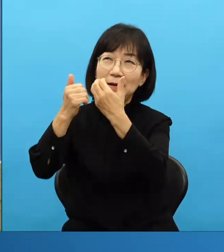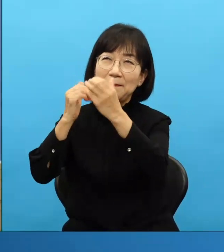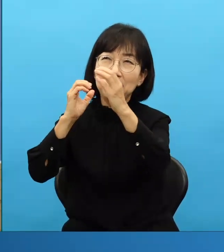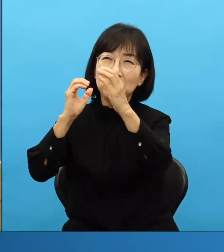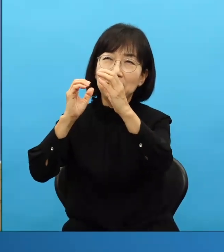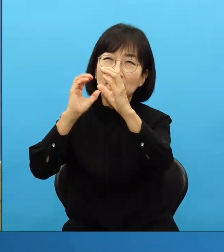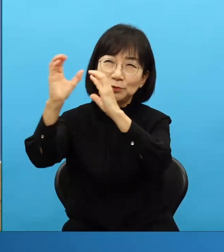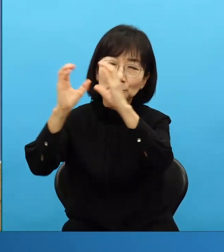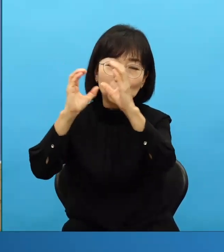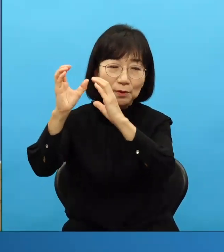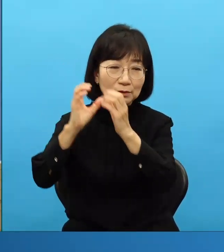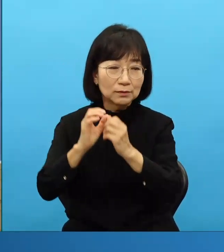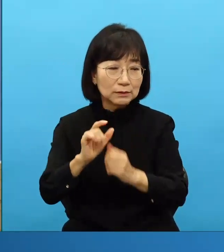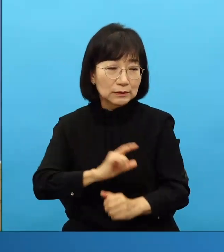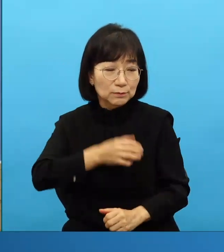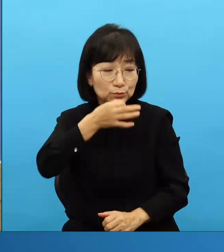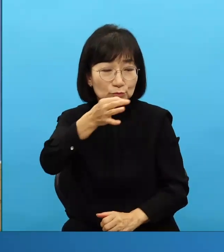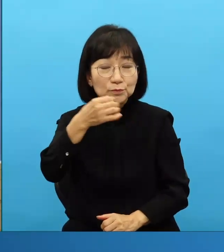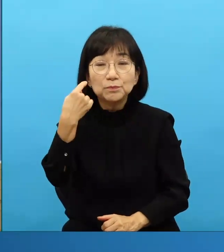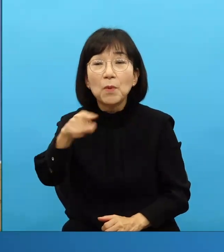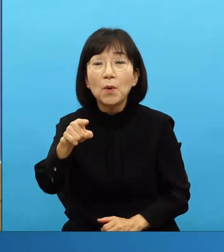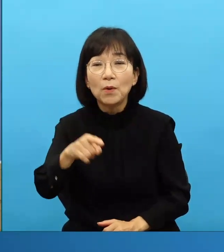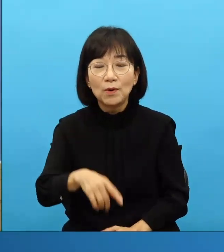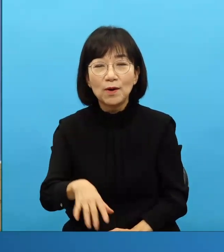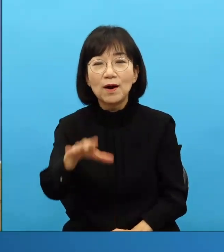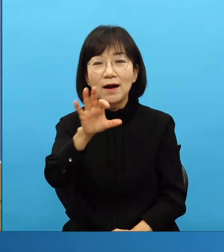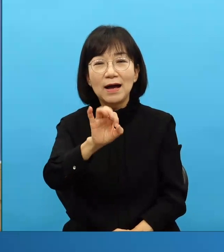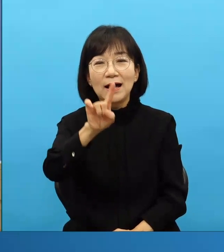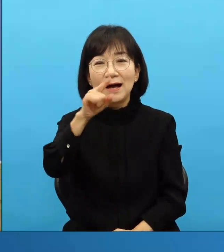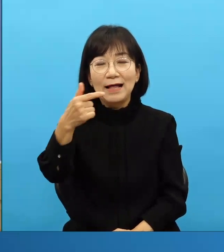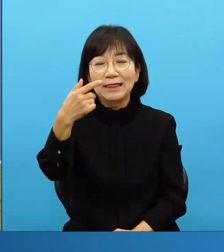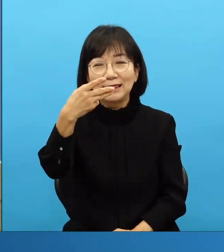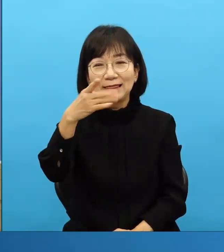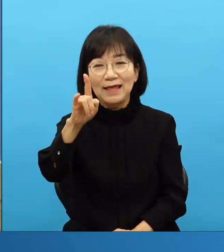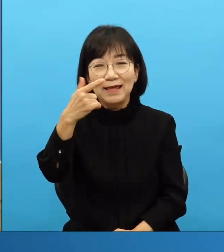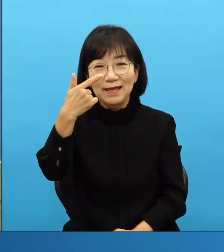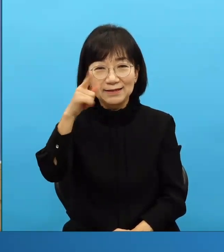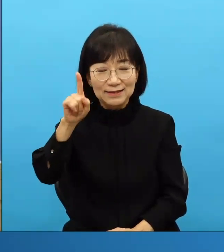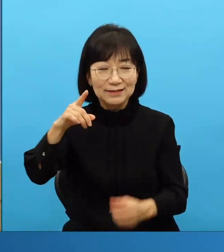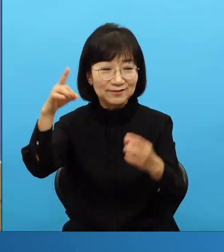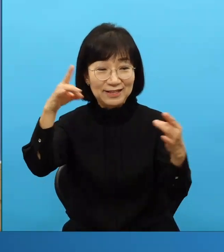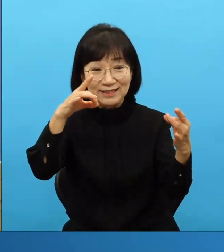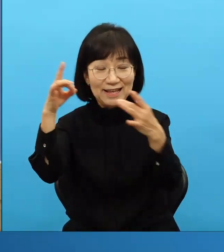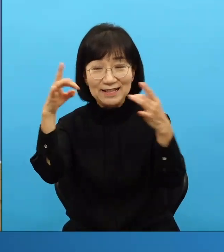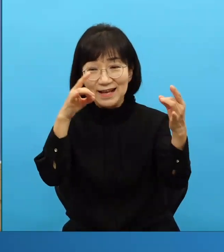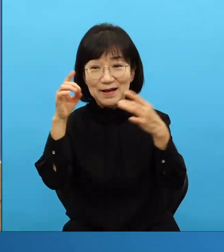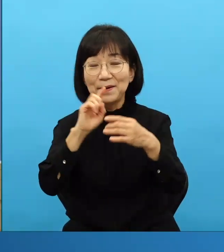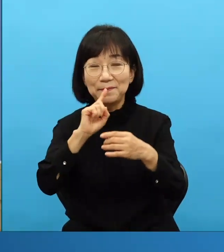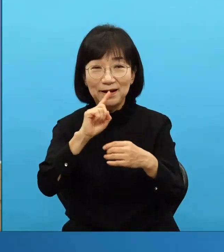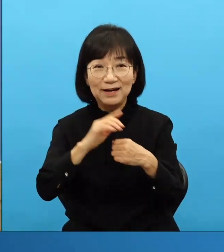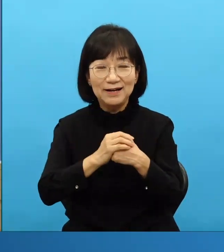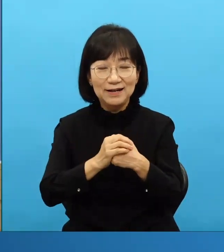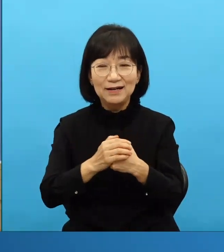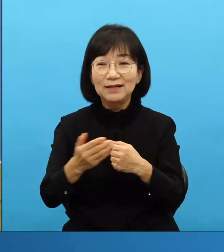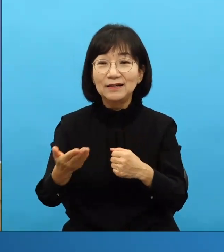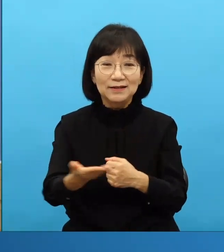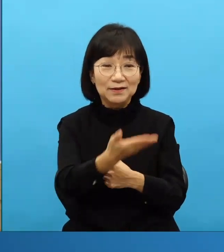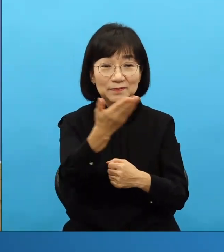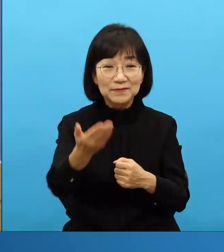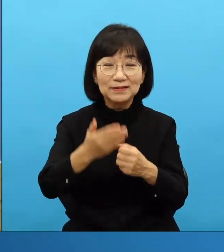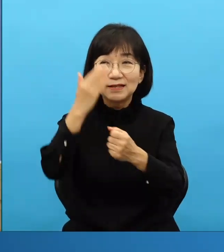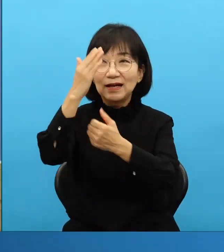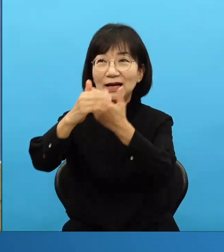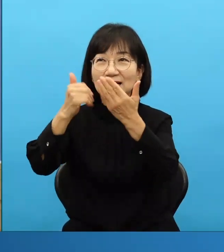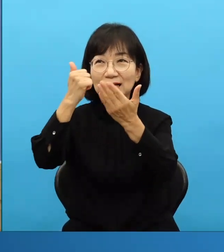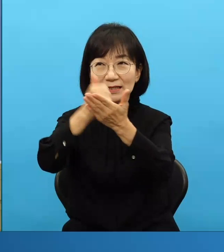그래요. That is what we call the antenna. 여러분 하나님의 절대망대 잘 세울 수 있기를 I 바랍니다. really pray that you